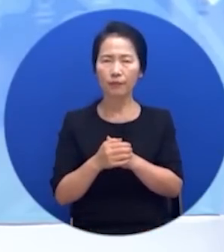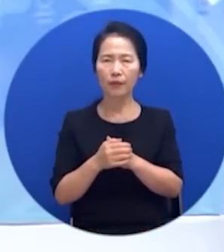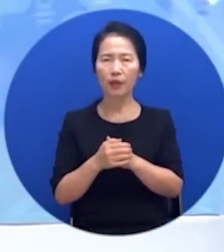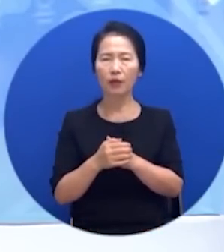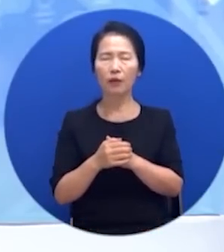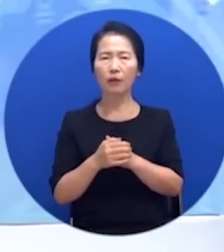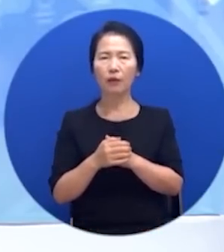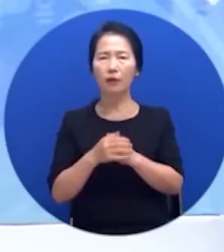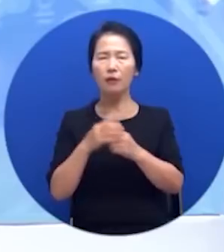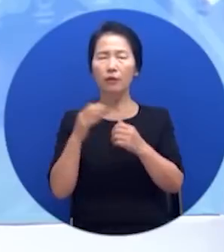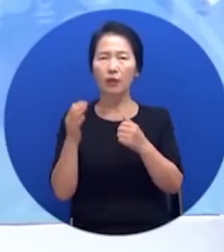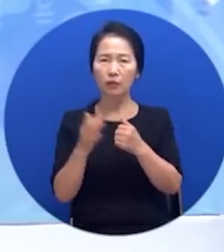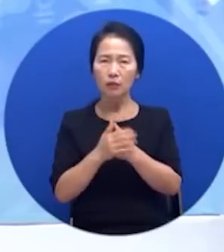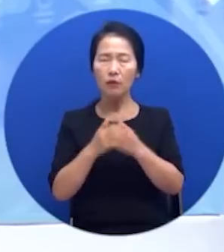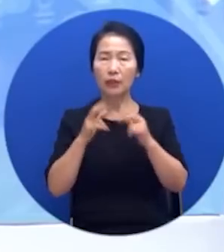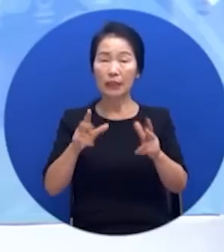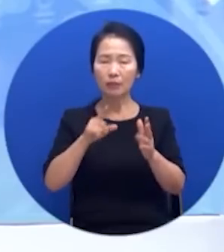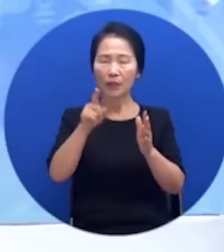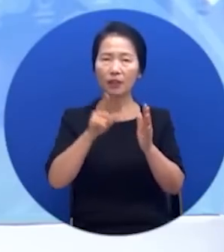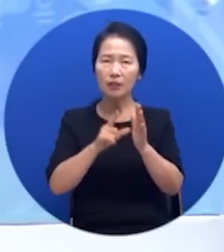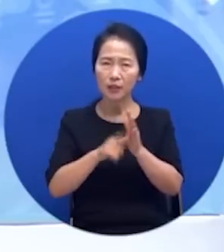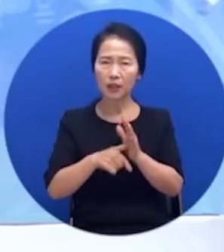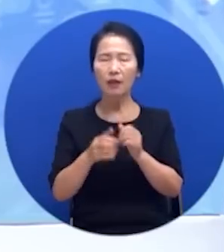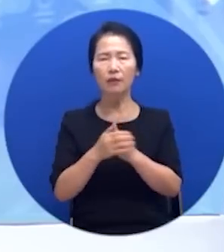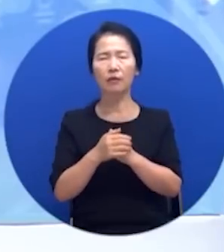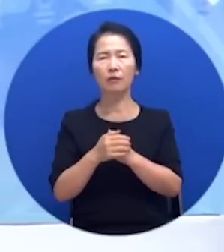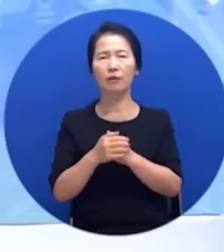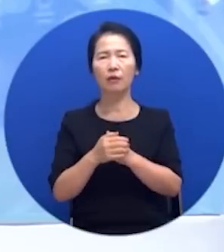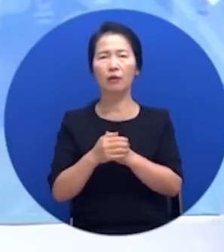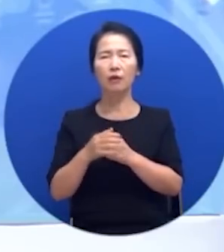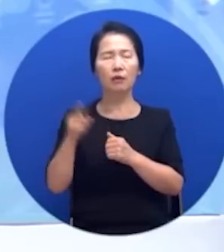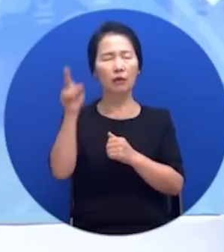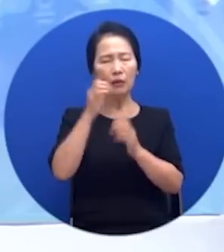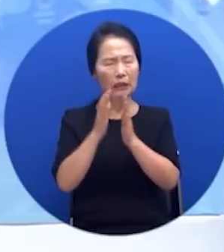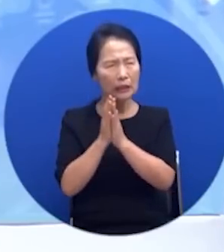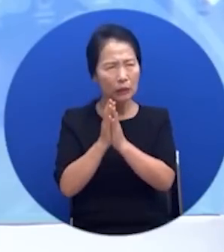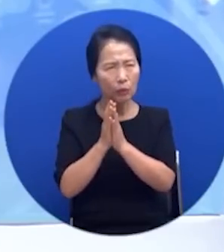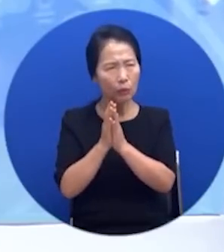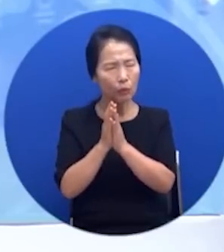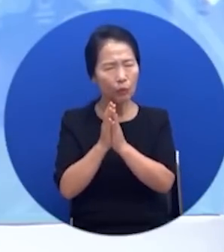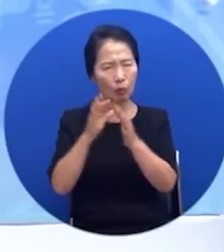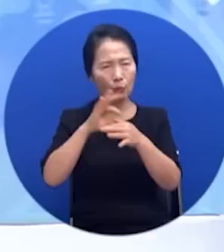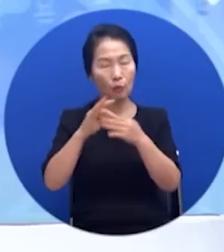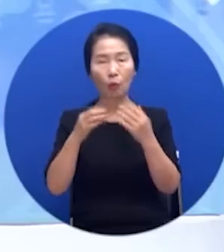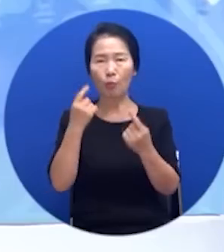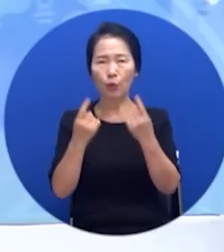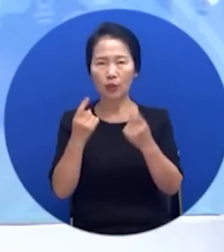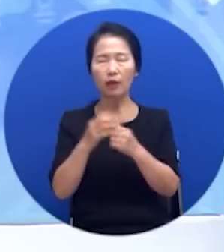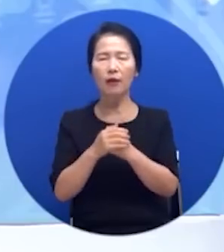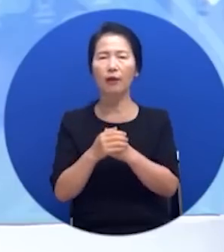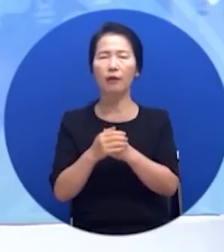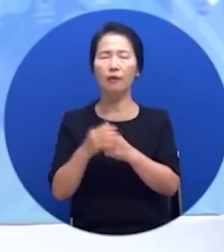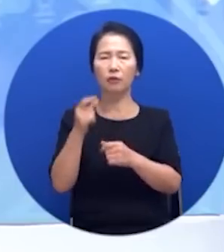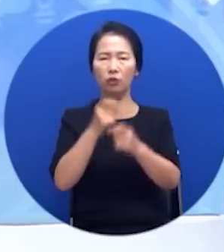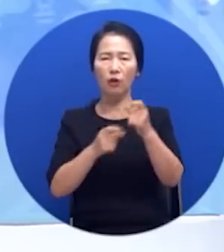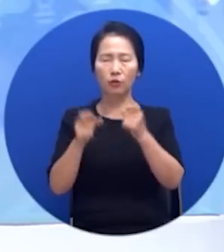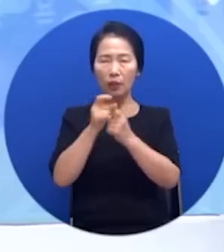그래서 지금 이 시간에는 그 어떤 기도의 시간보다 더욱 간절함으로